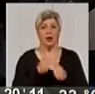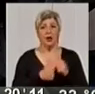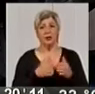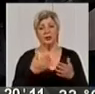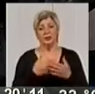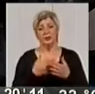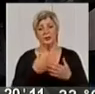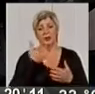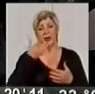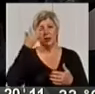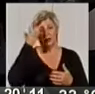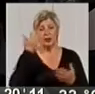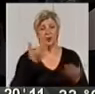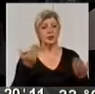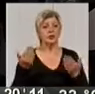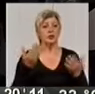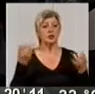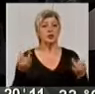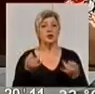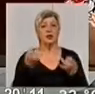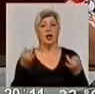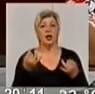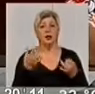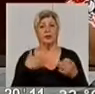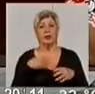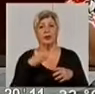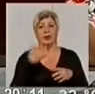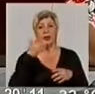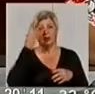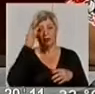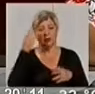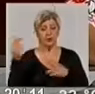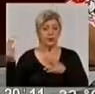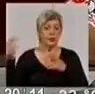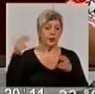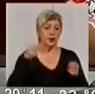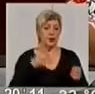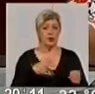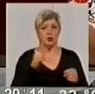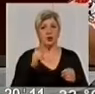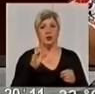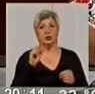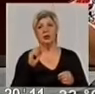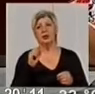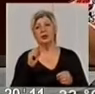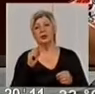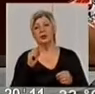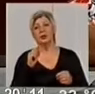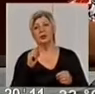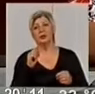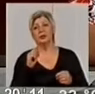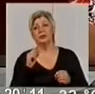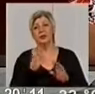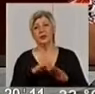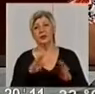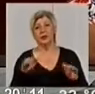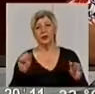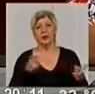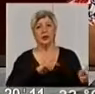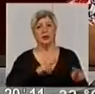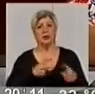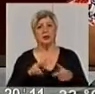літом, чим вони цікаві? Адже літом виїжджають в ці заклади, в «Молоду гвардію», в «Артек». Діти,